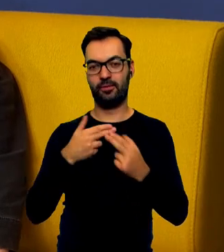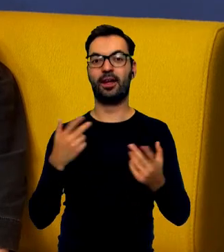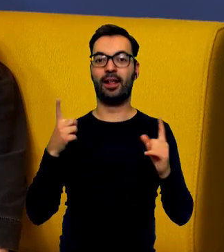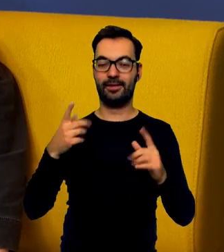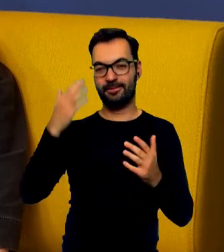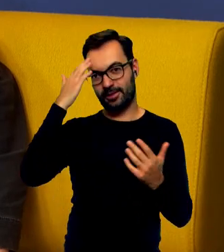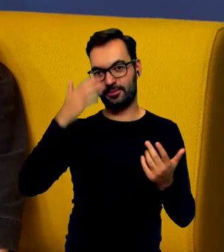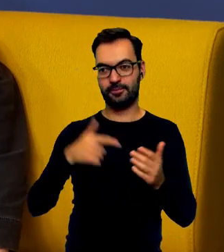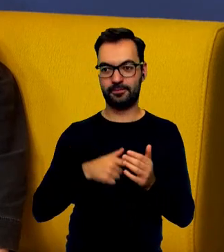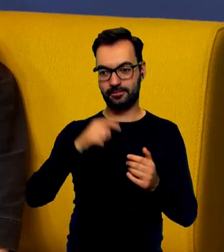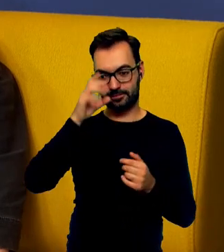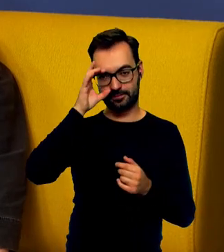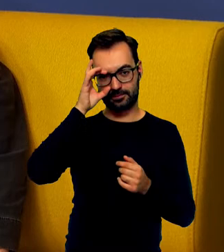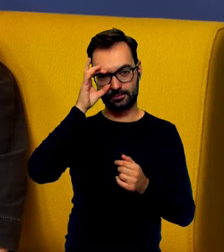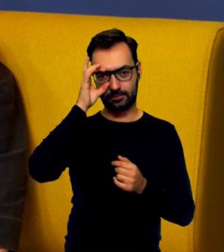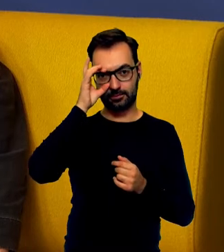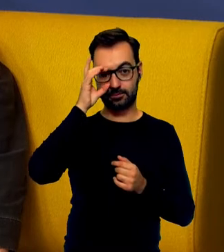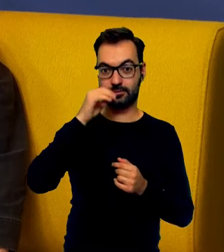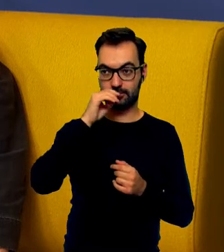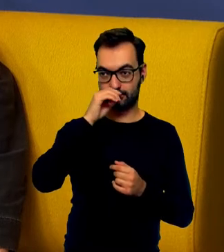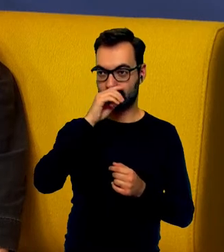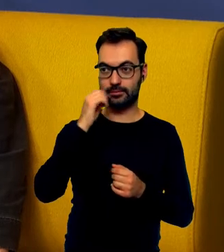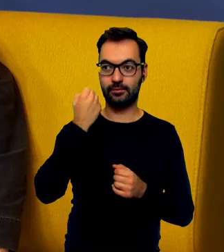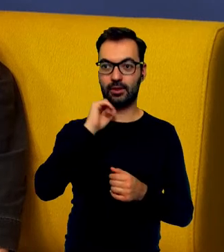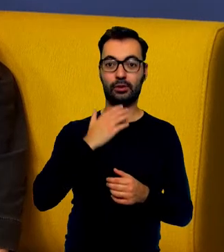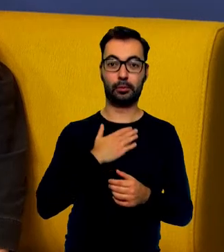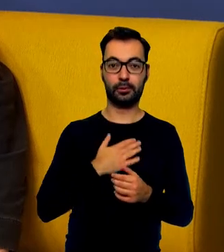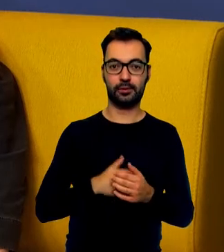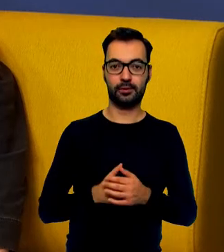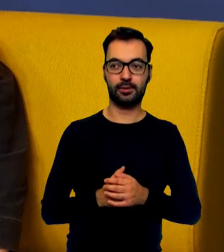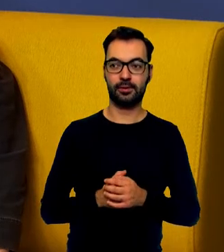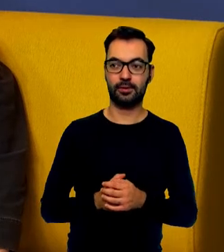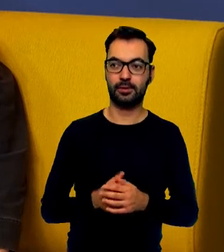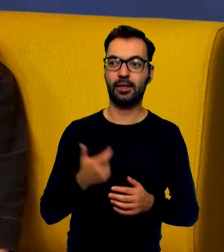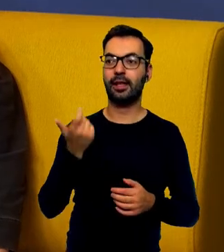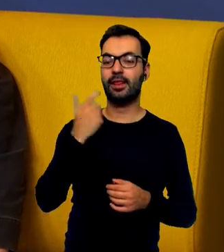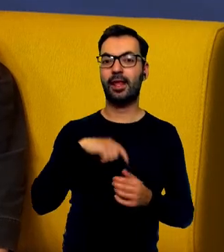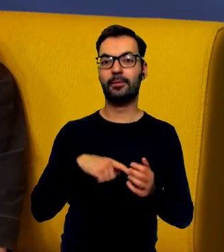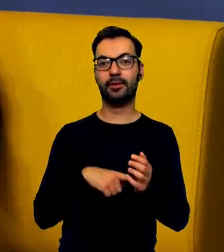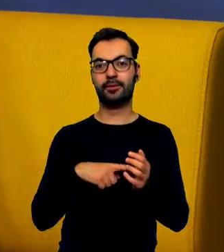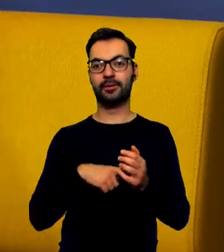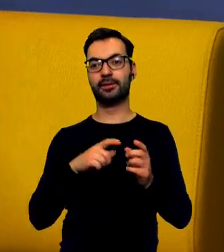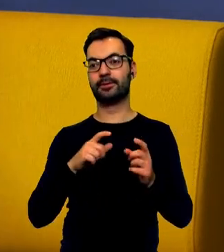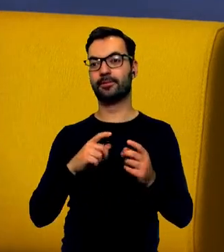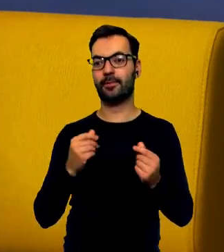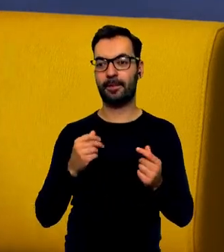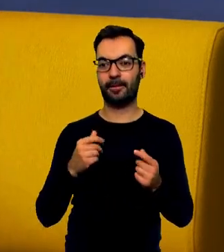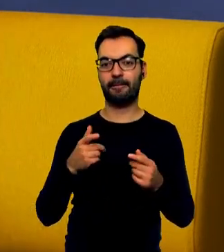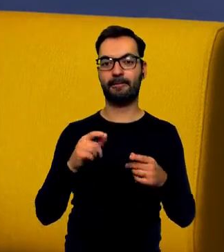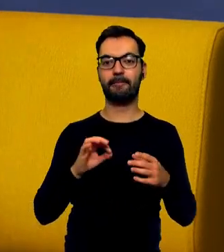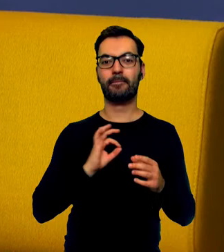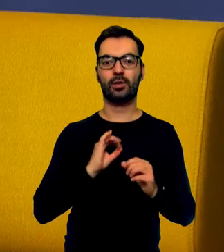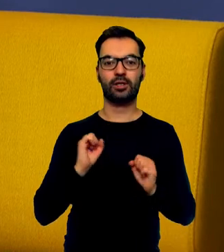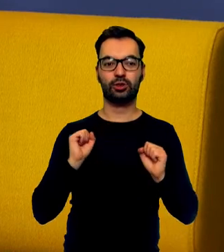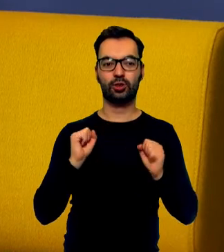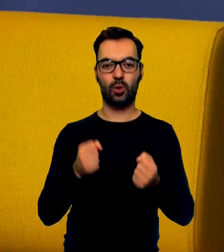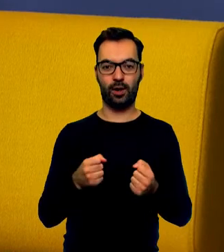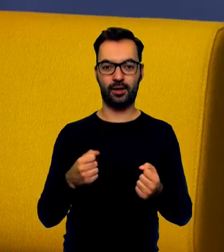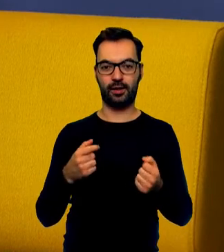no wiadomo, no to jest niezwykle miłe i też ma się takie poczucie, wiesz, dla mnie cała ta